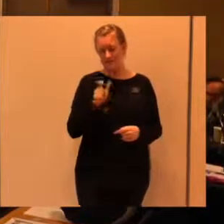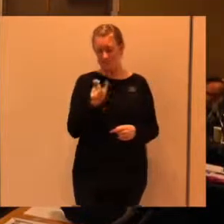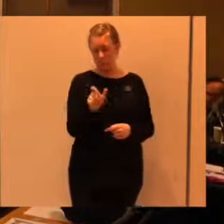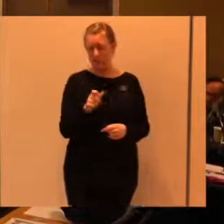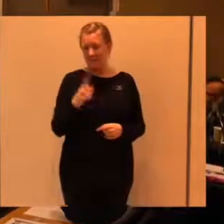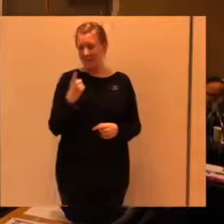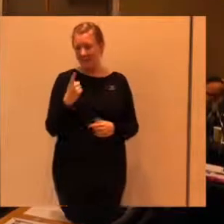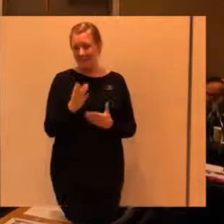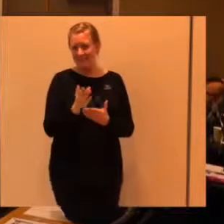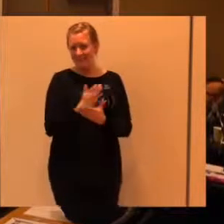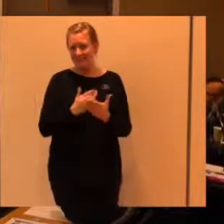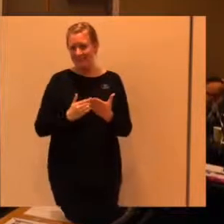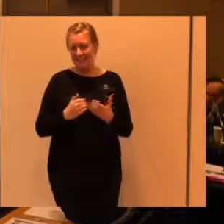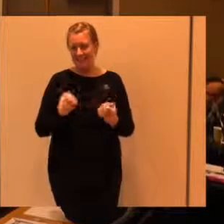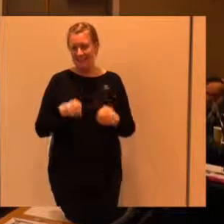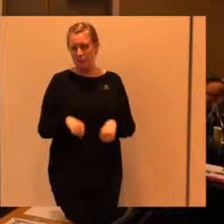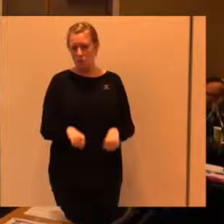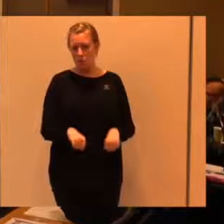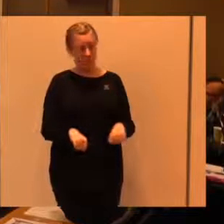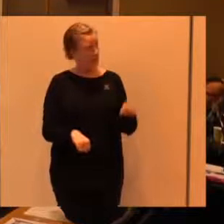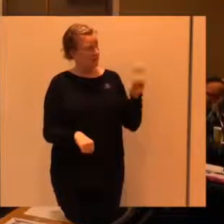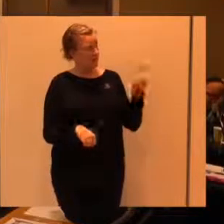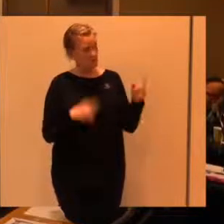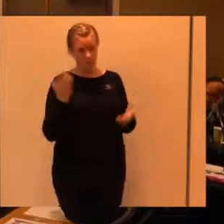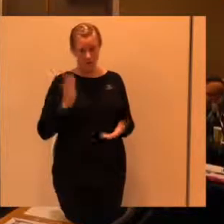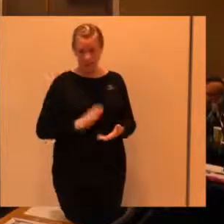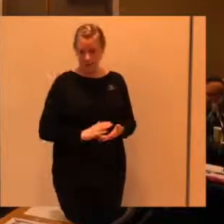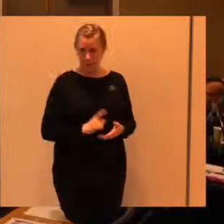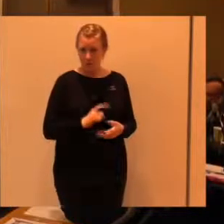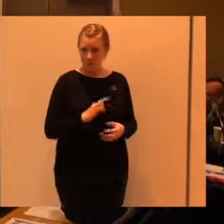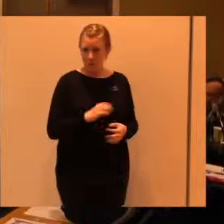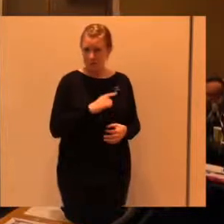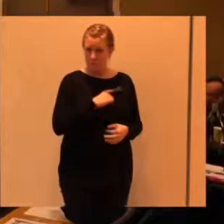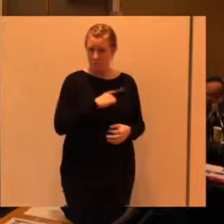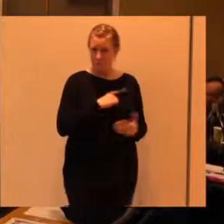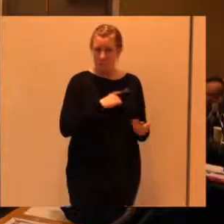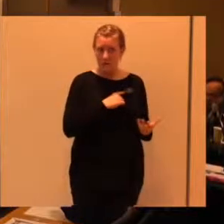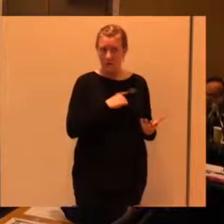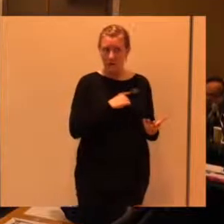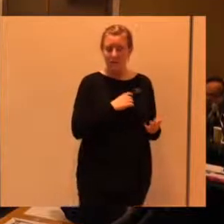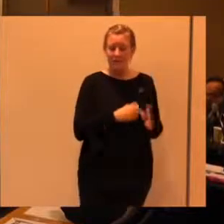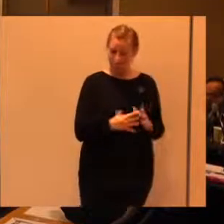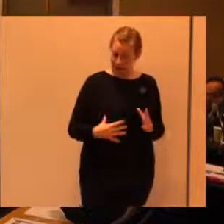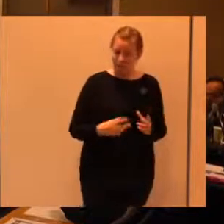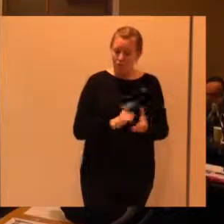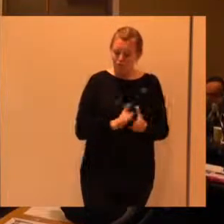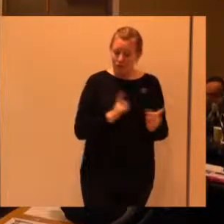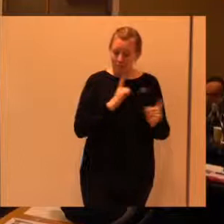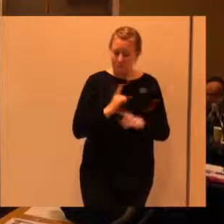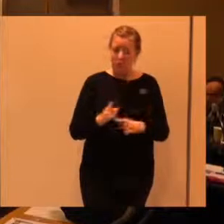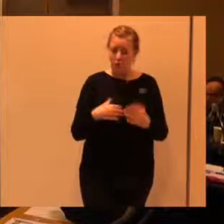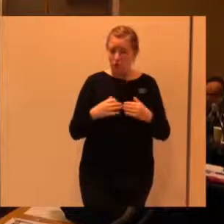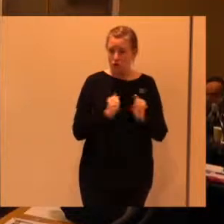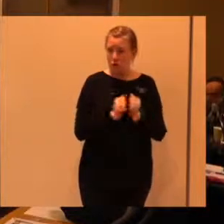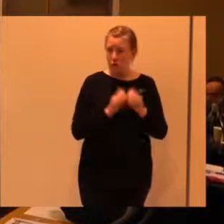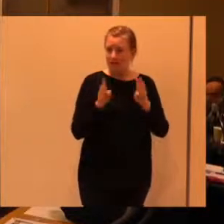hur mycket energi förbrukade vi nu här då? För vi har börjat upptäcka att det där är en av anledningarna till att det går fel ganska ofta när folk gör saker på webben.